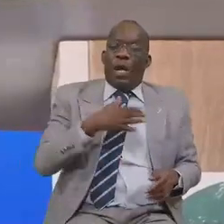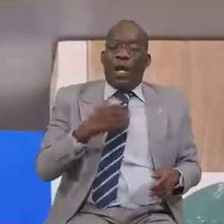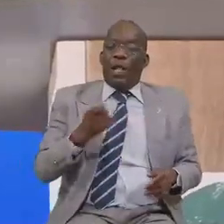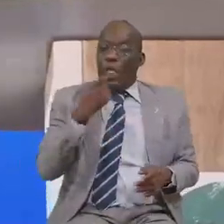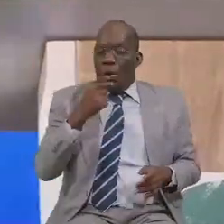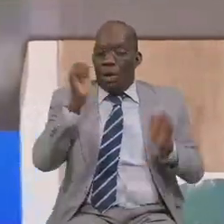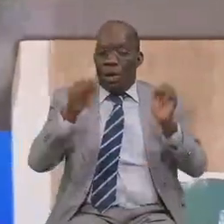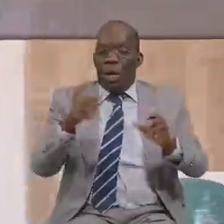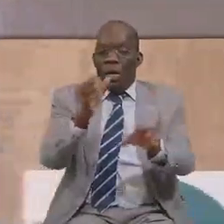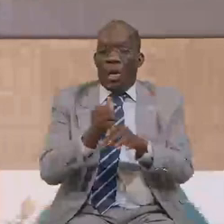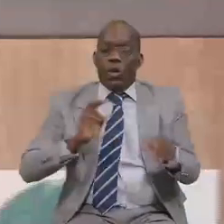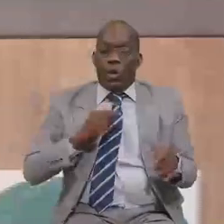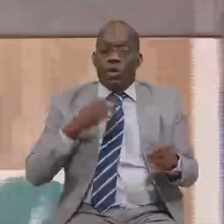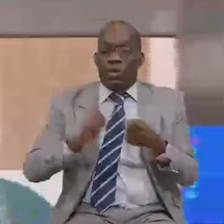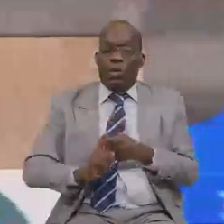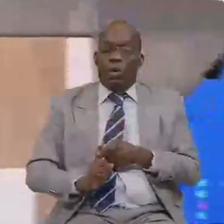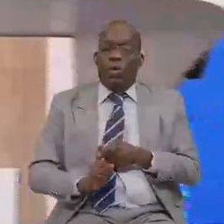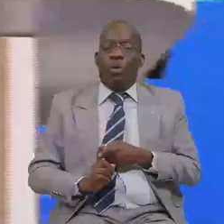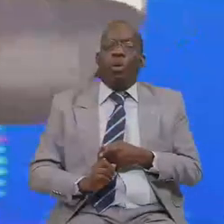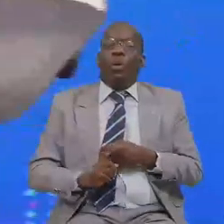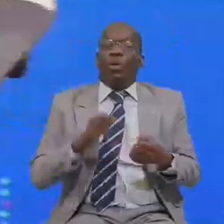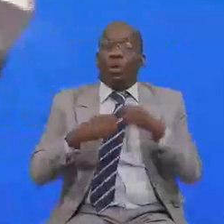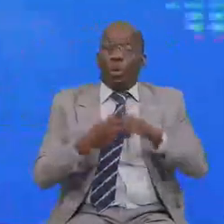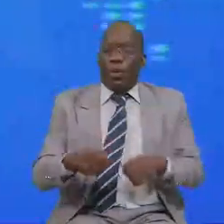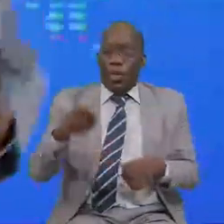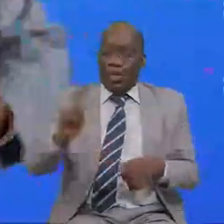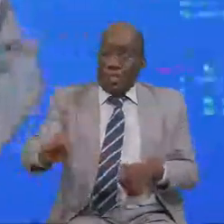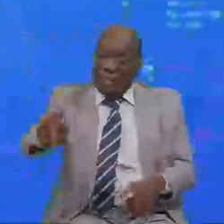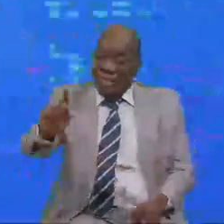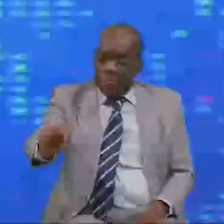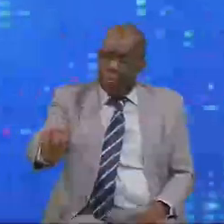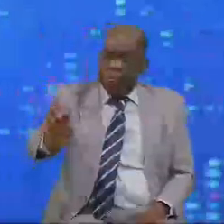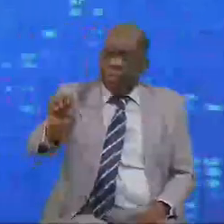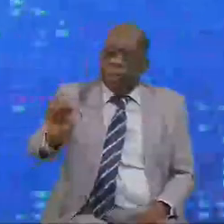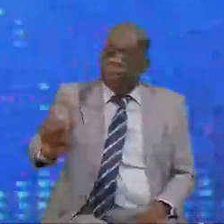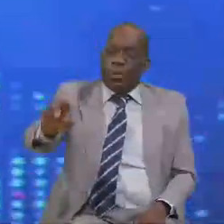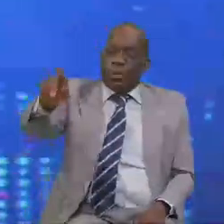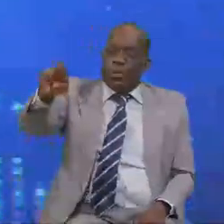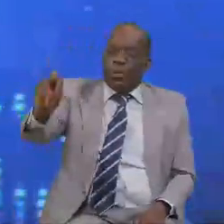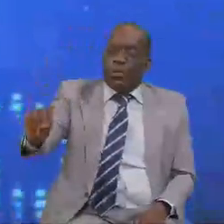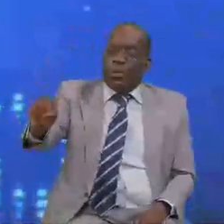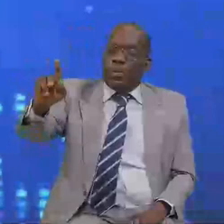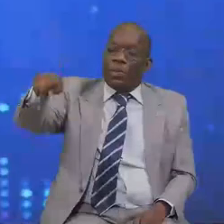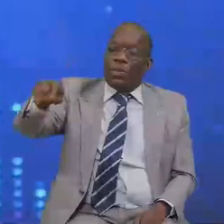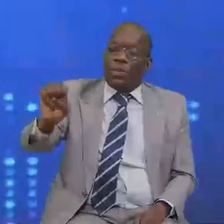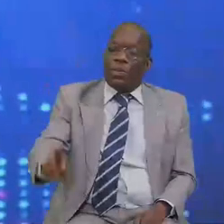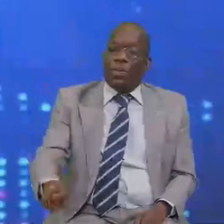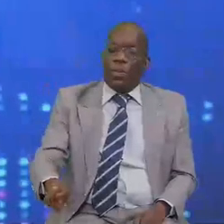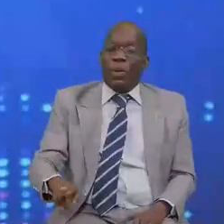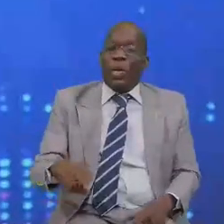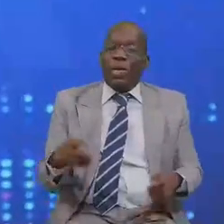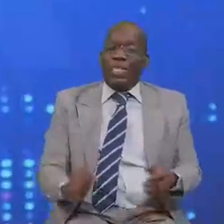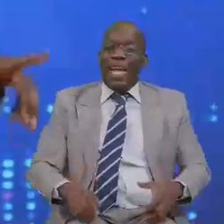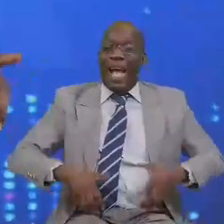dans les problèmes. Un tempérament chaud de tempérament